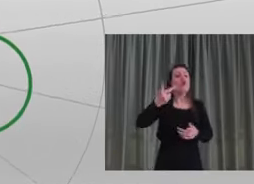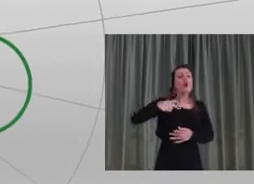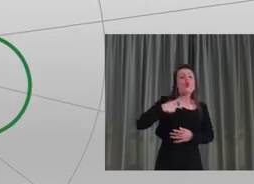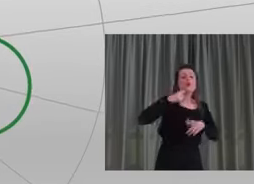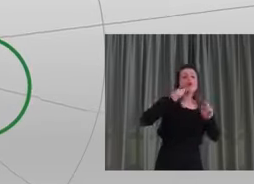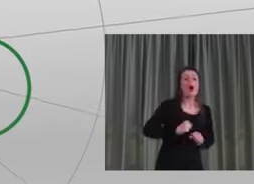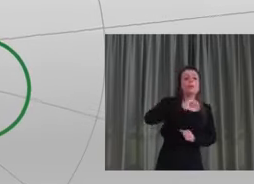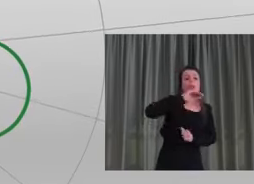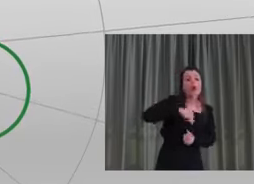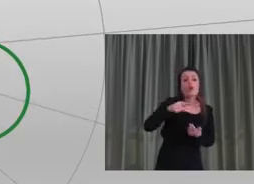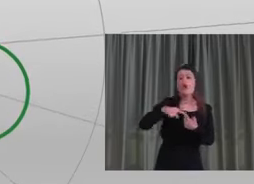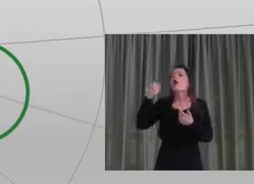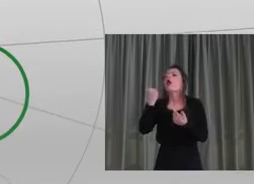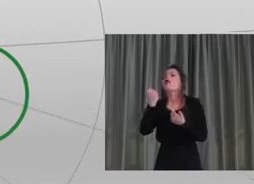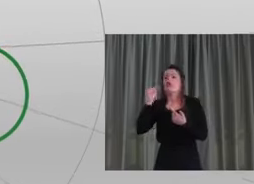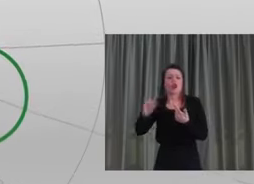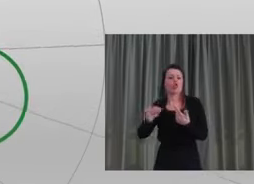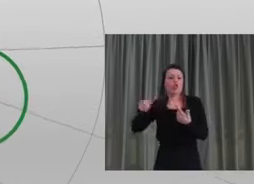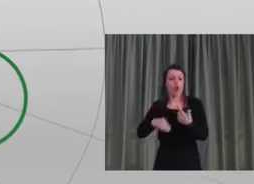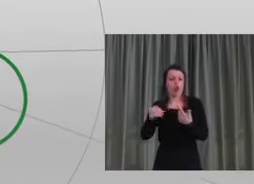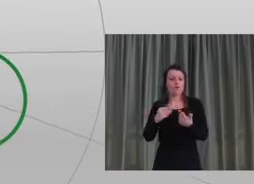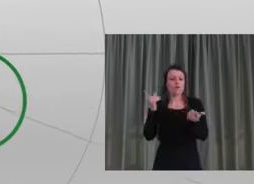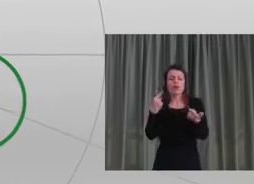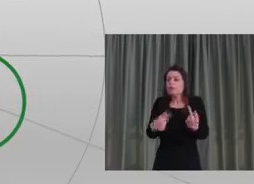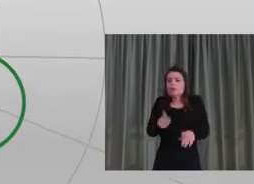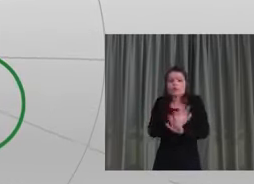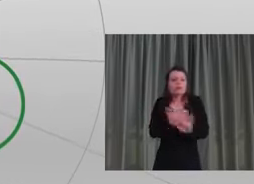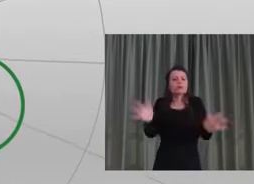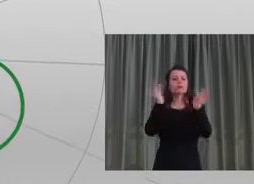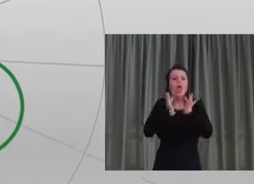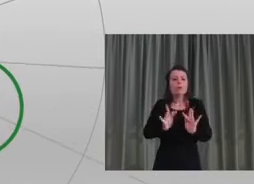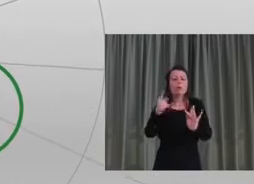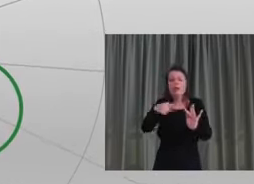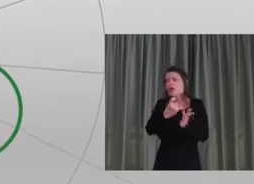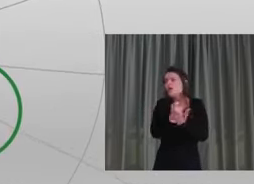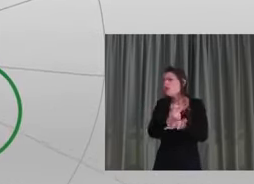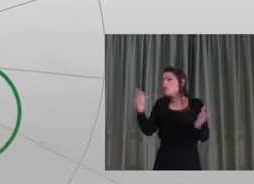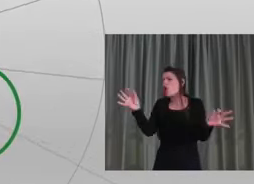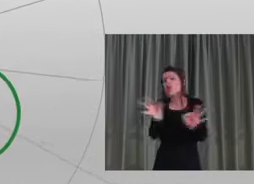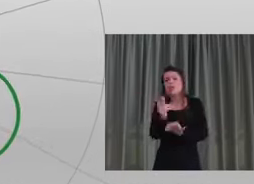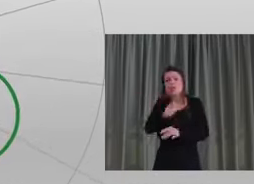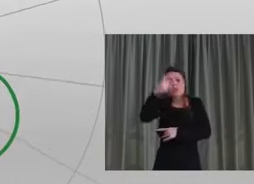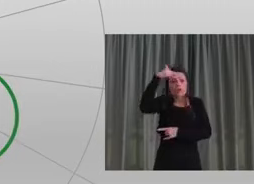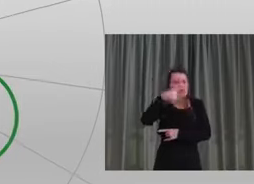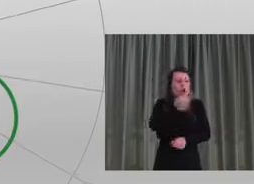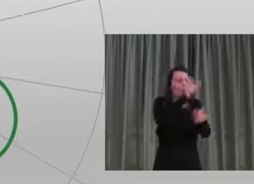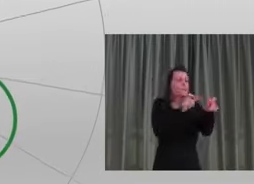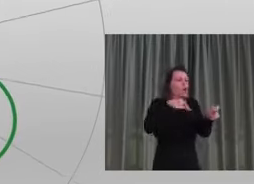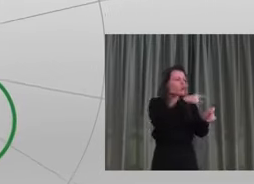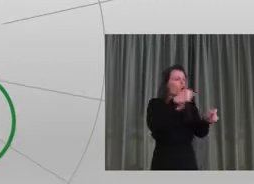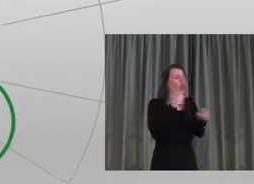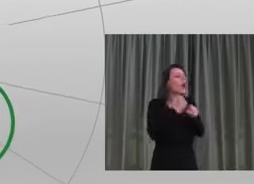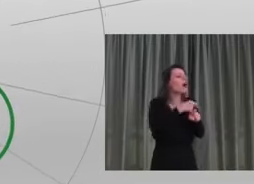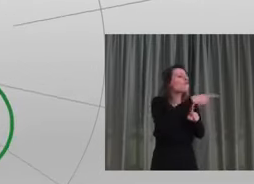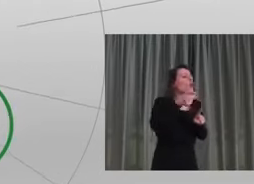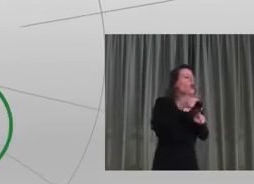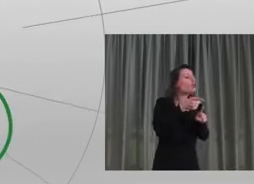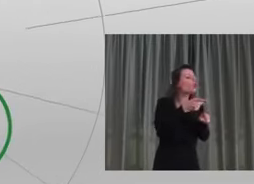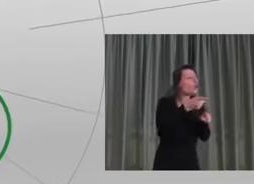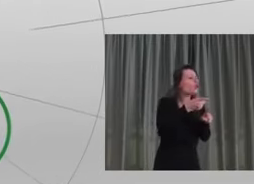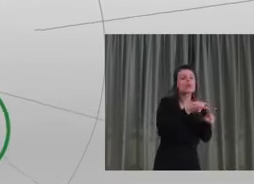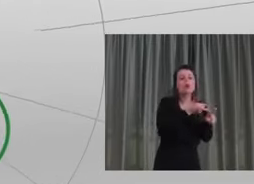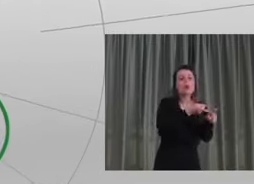questo è molto importante perché almeno noi sappiamo gli spostamenti dei lavoratori da creare si spostano quindi si riesce a capire